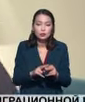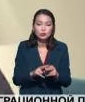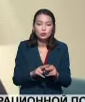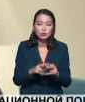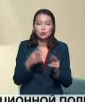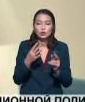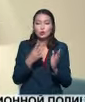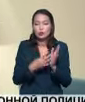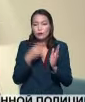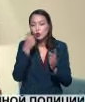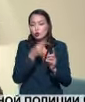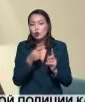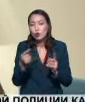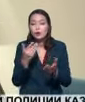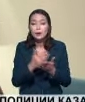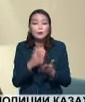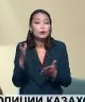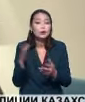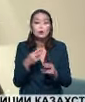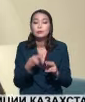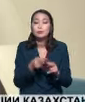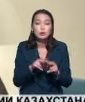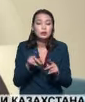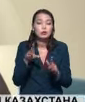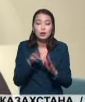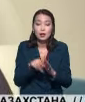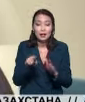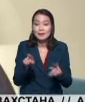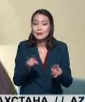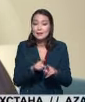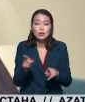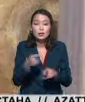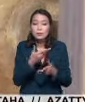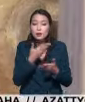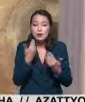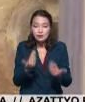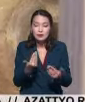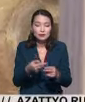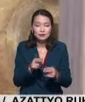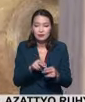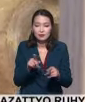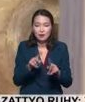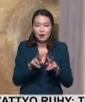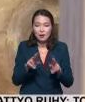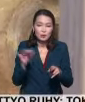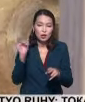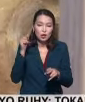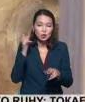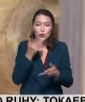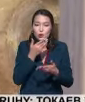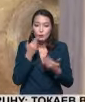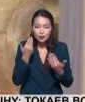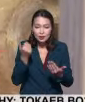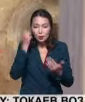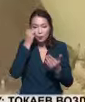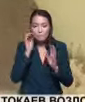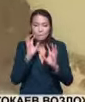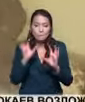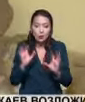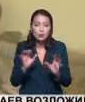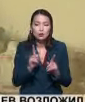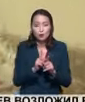что-то есть. Ну, то есть, тех времен все, новых находок практически нету. То есть, никто сейчас этим не занимается. Самая молодая находка в коллекции Евгения – скелет